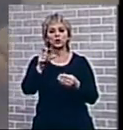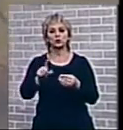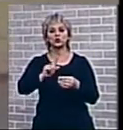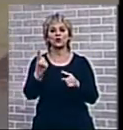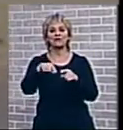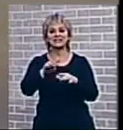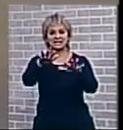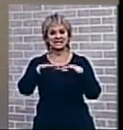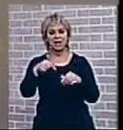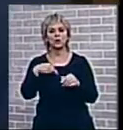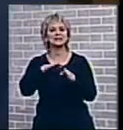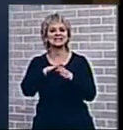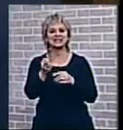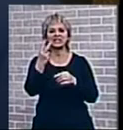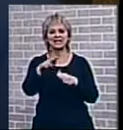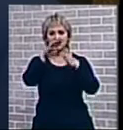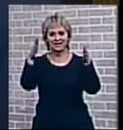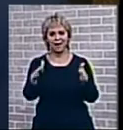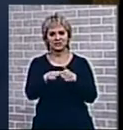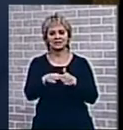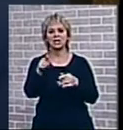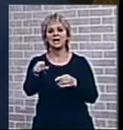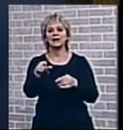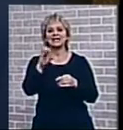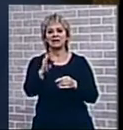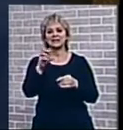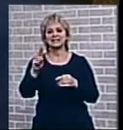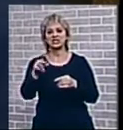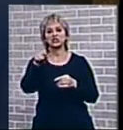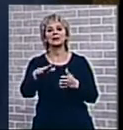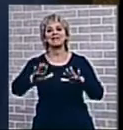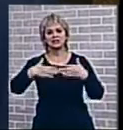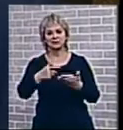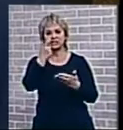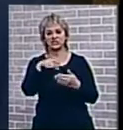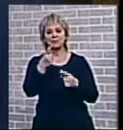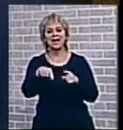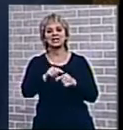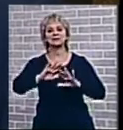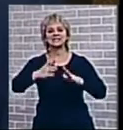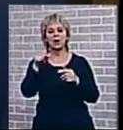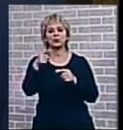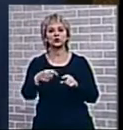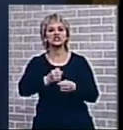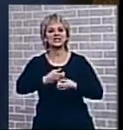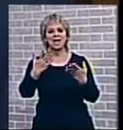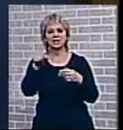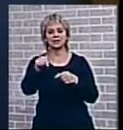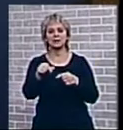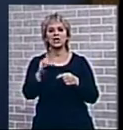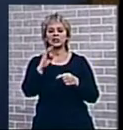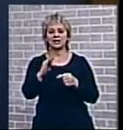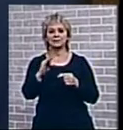в этих залах у нас целых 13 картин Ивана Константиновича. Давайте поздравим себя с этим событием, очень ярким,